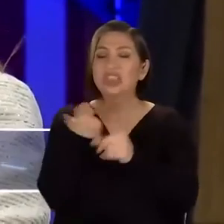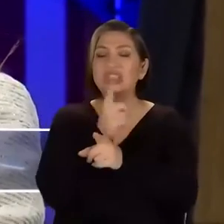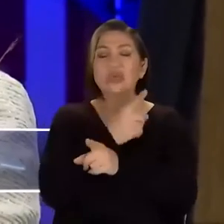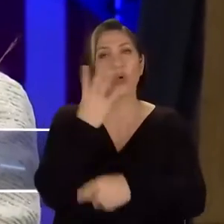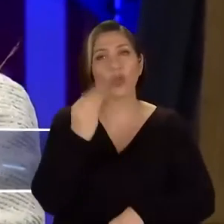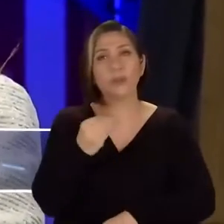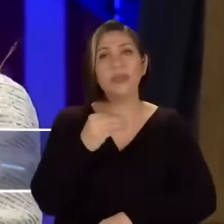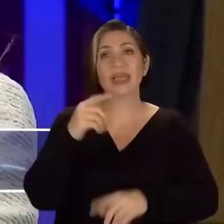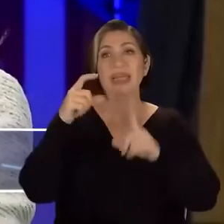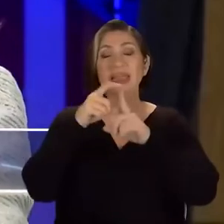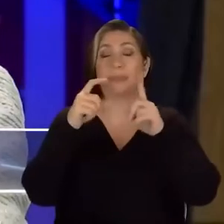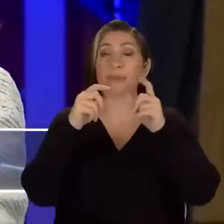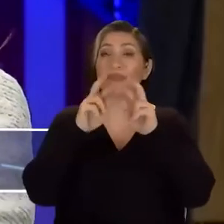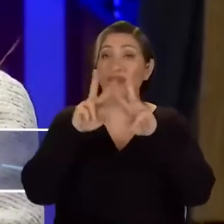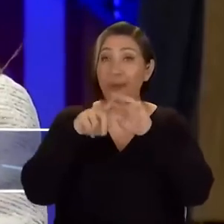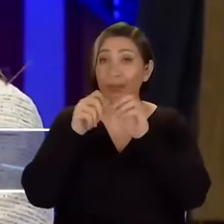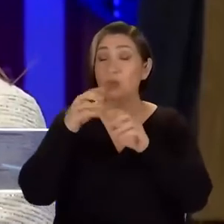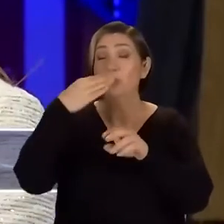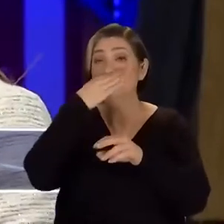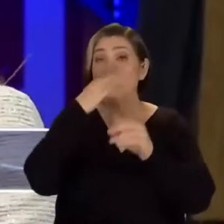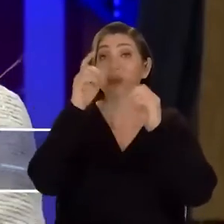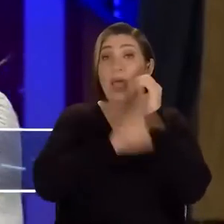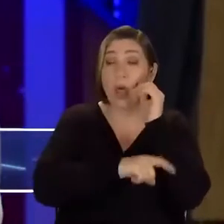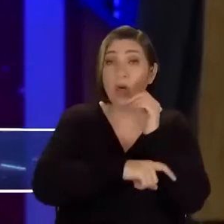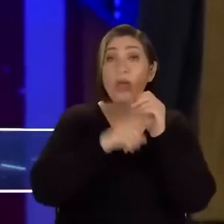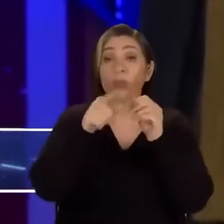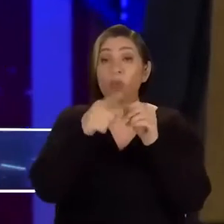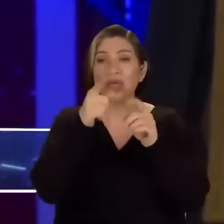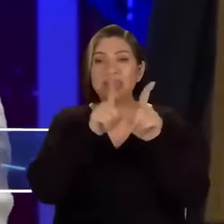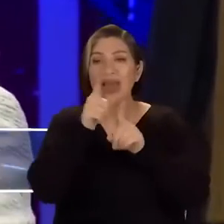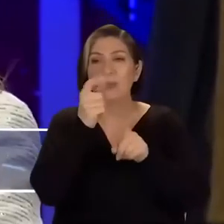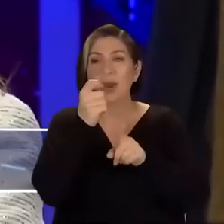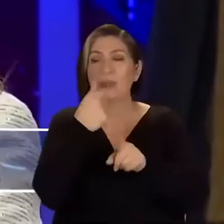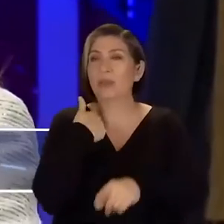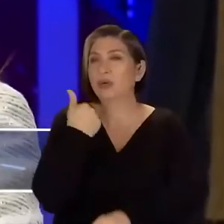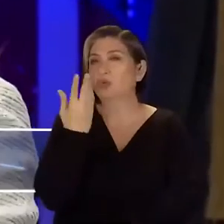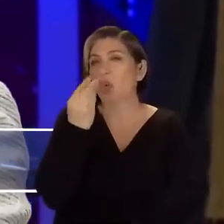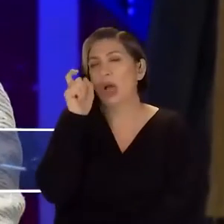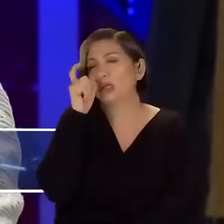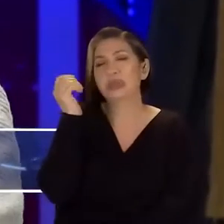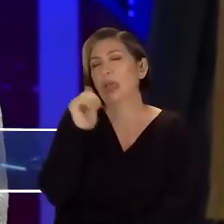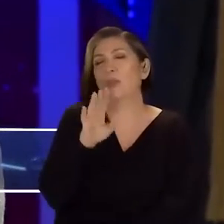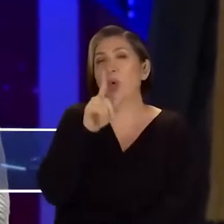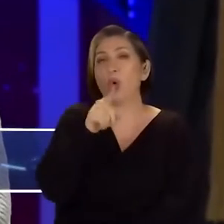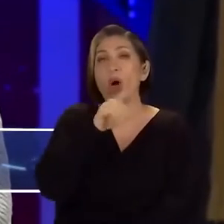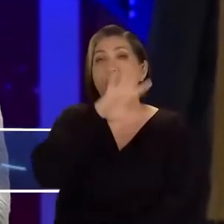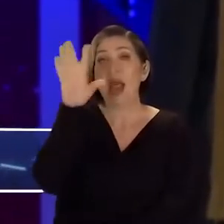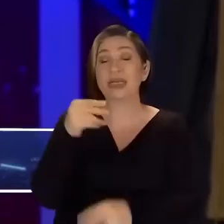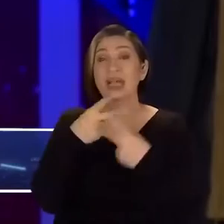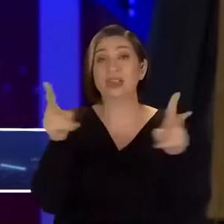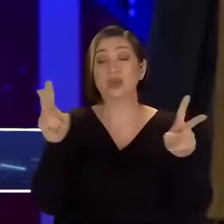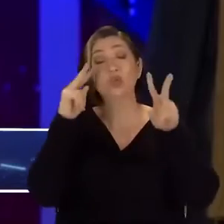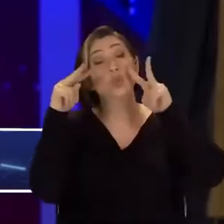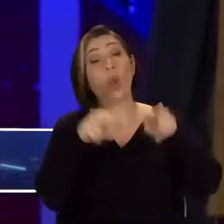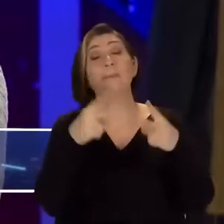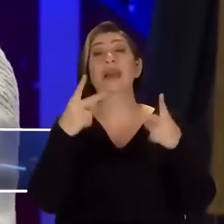olabilir ama Deep Web'de, Dark Web'de, uyuşturucuda, terörde kripto paraları kullanmak bana çok akılcı gelmiyor. Çünkü o cüzdanlar herkese açık.